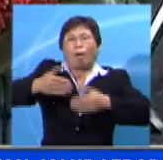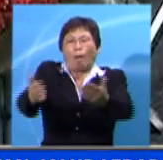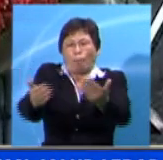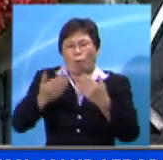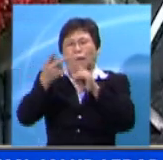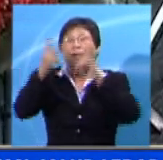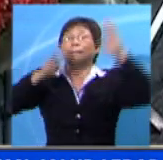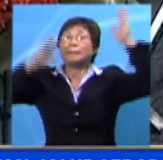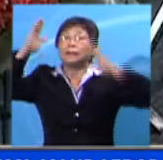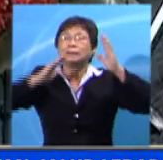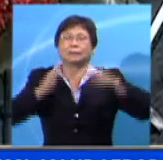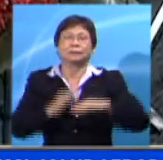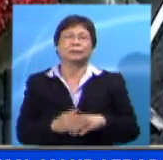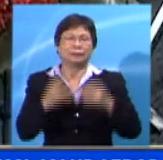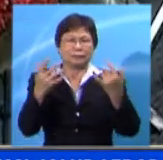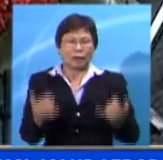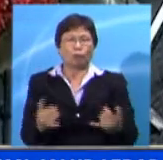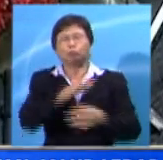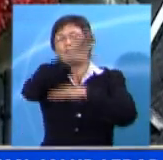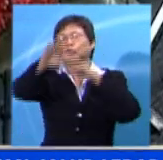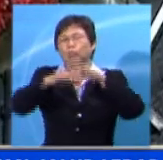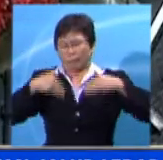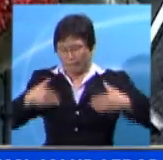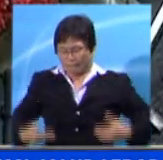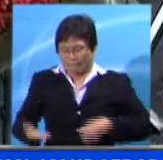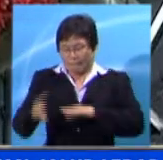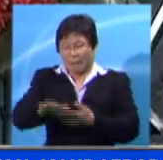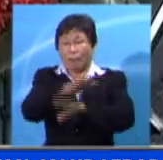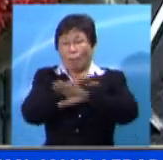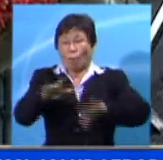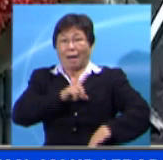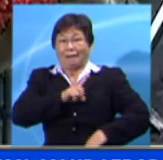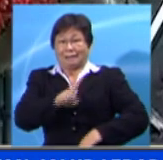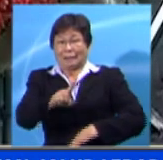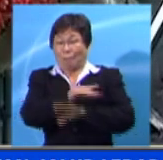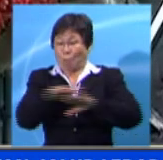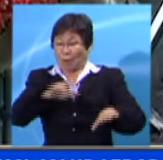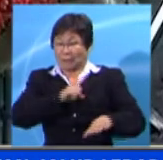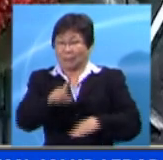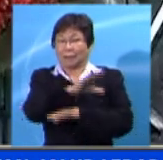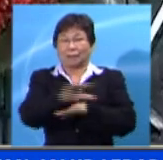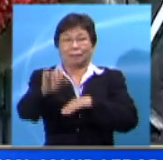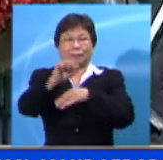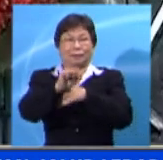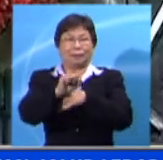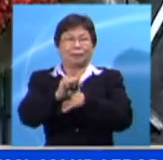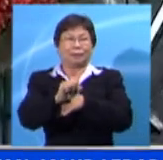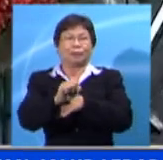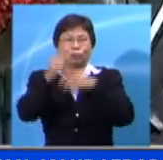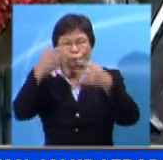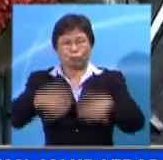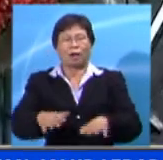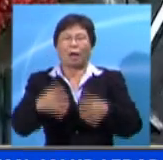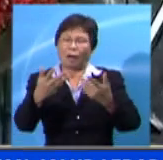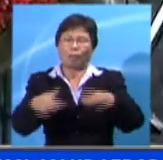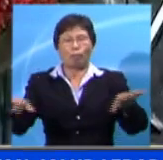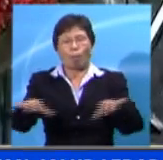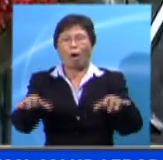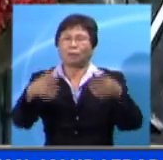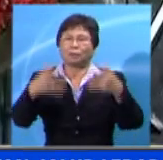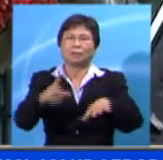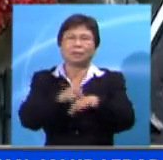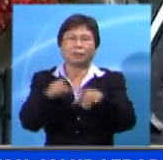Malaysia dan buat masa ini semua mayat yang bukan beragama Islam dan juga jenazah Islam yang telah pun disempurnakan